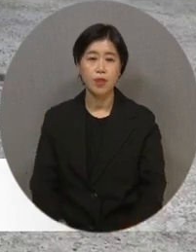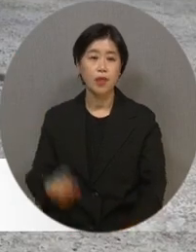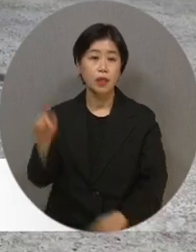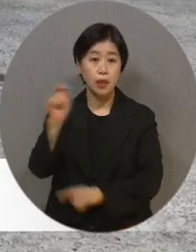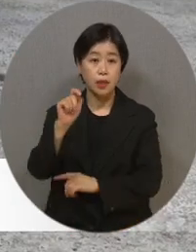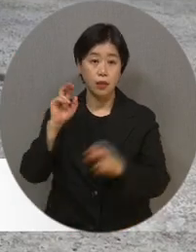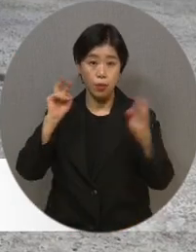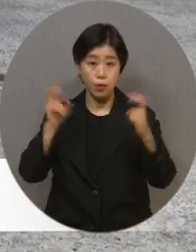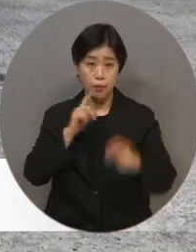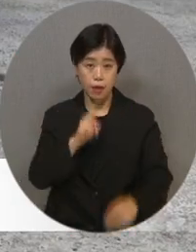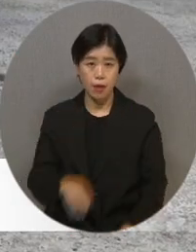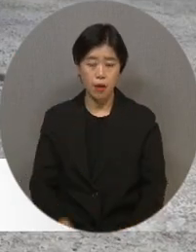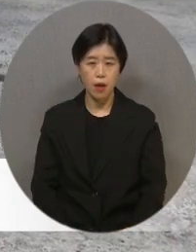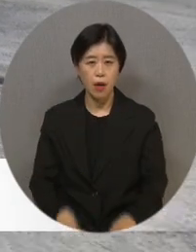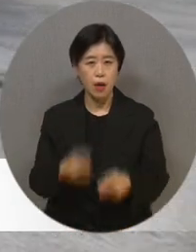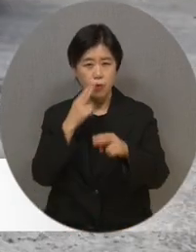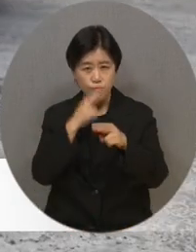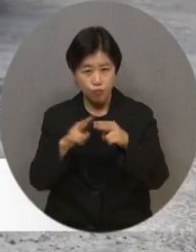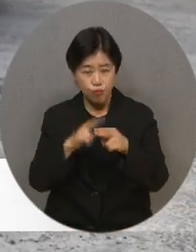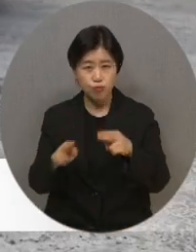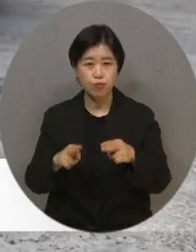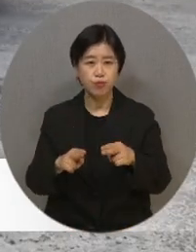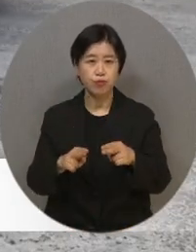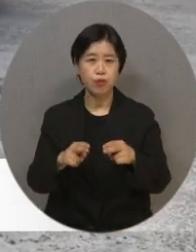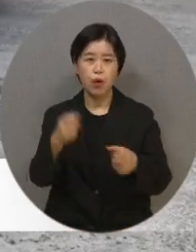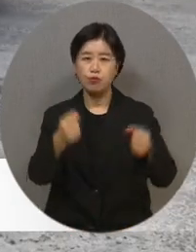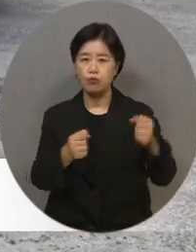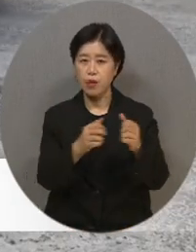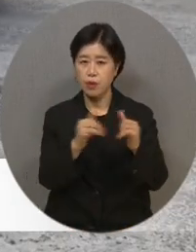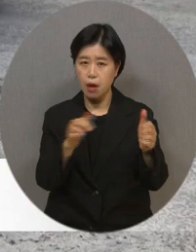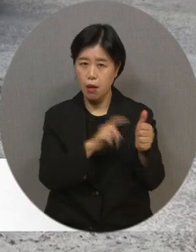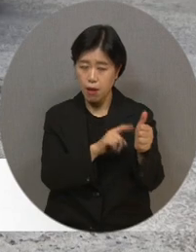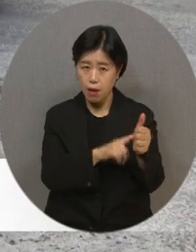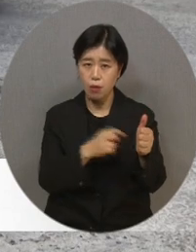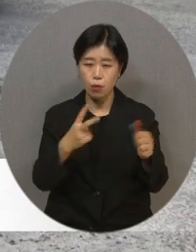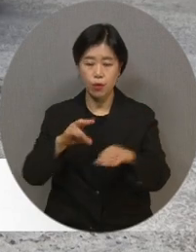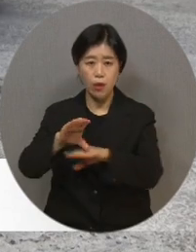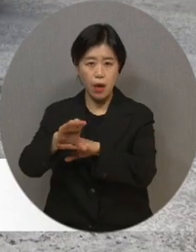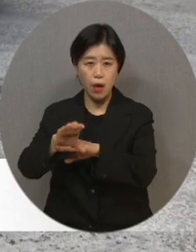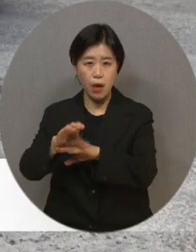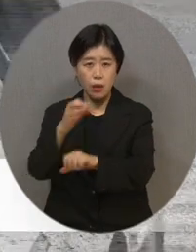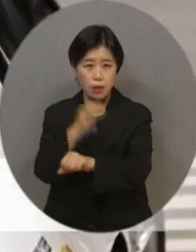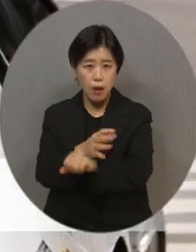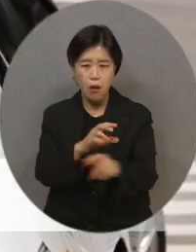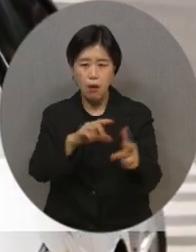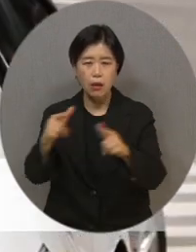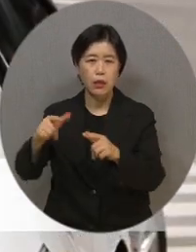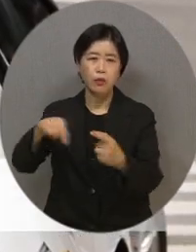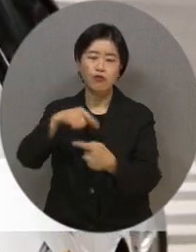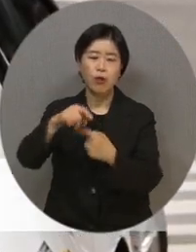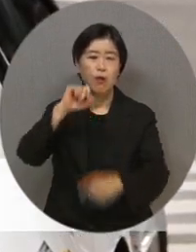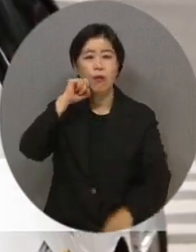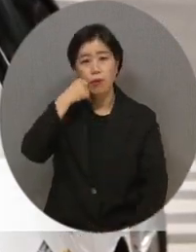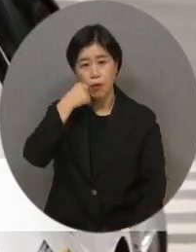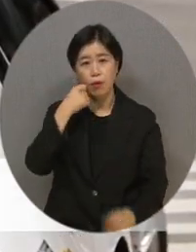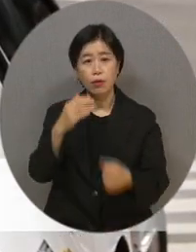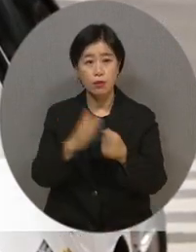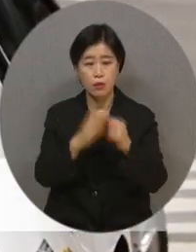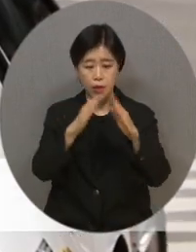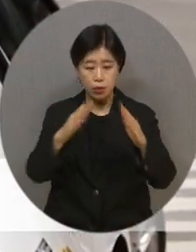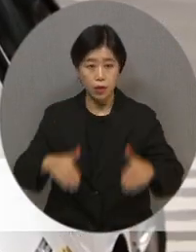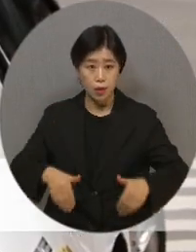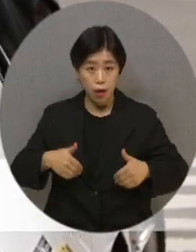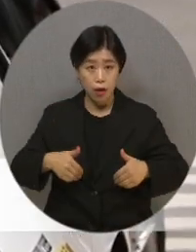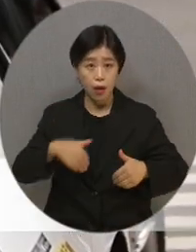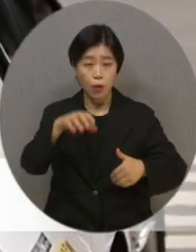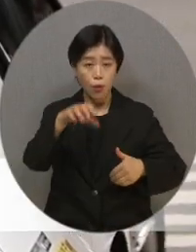업계는 유류비, 인건비, 차량 구입비 등의 인상으로 인한 운영난을 호소하며 전남도의 택시 요금 인상을